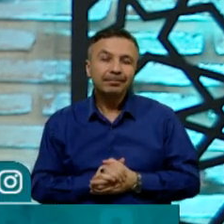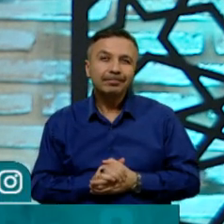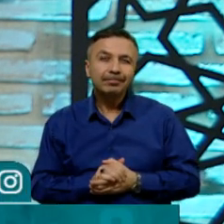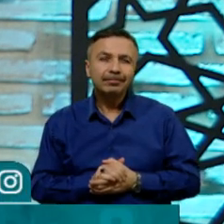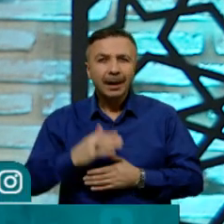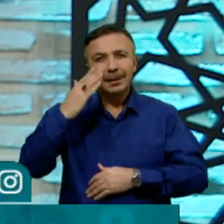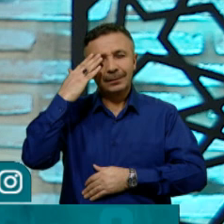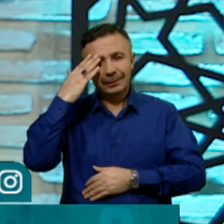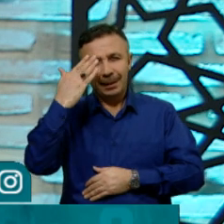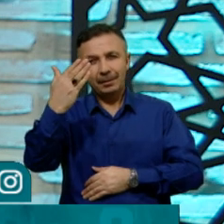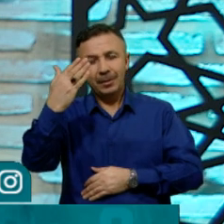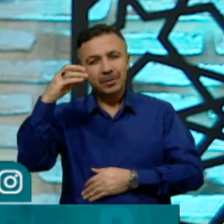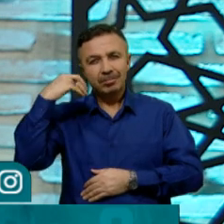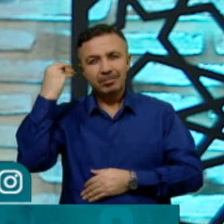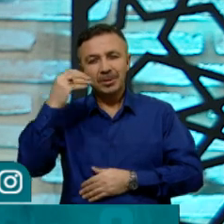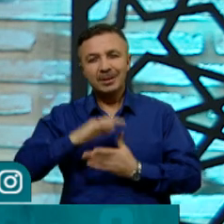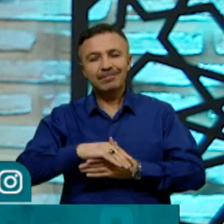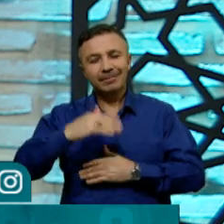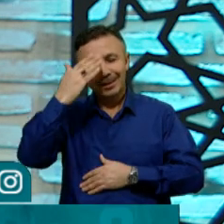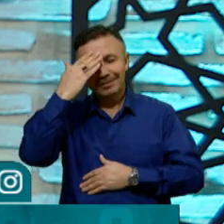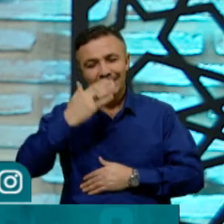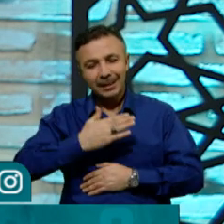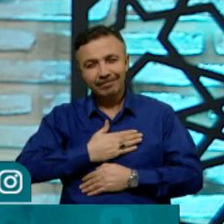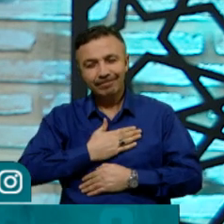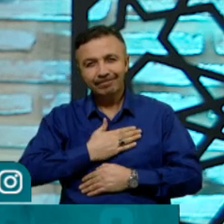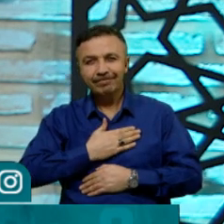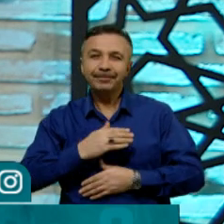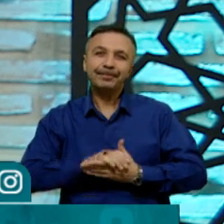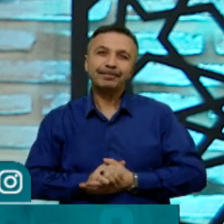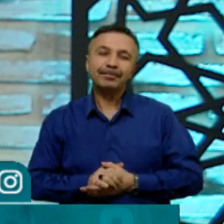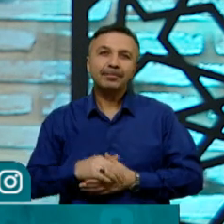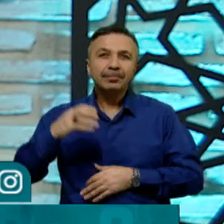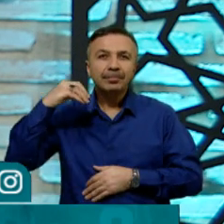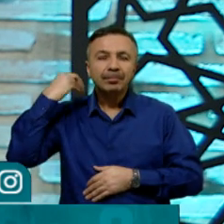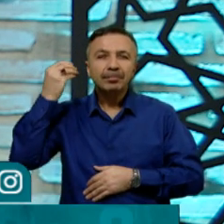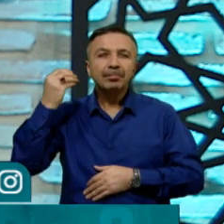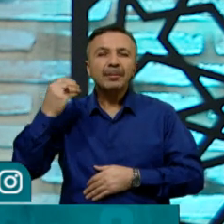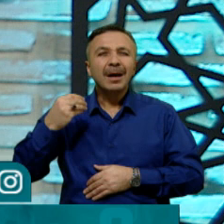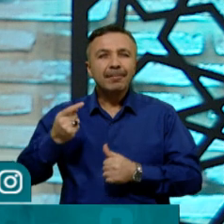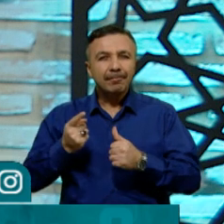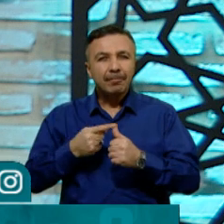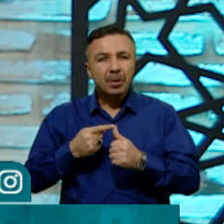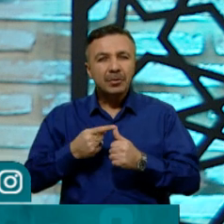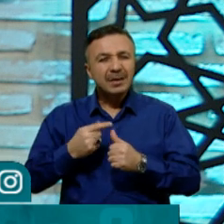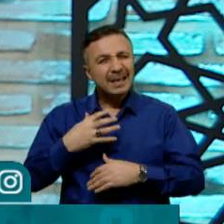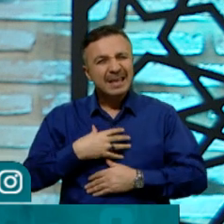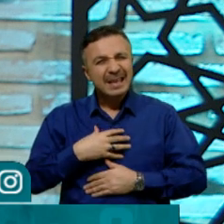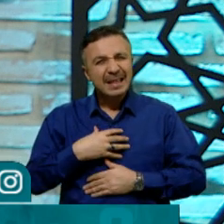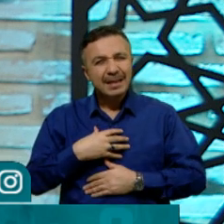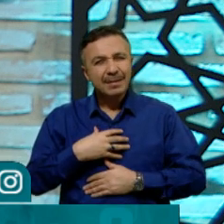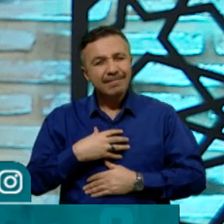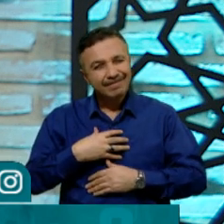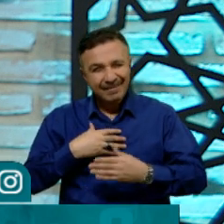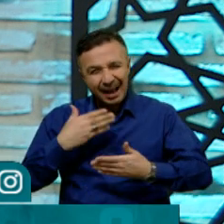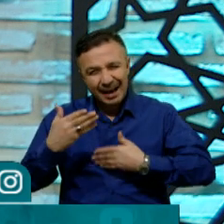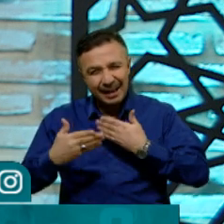bu Selamünaleyküm hocam Aleykümselam nasıl Bey Evet hocam evvela kendimi sana tanıtayım da